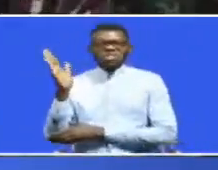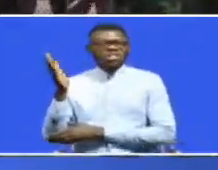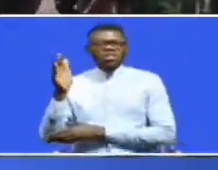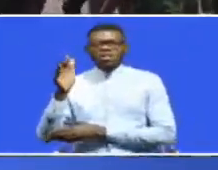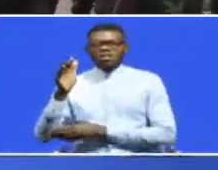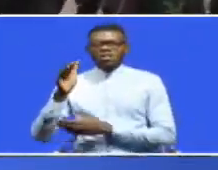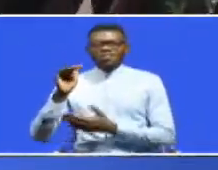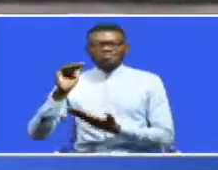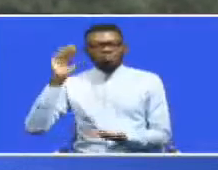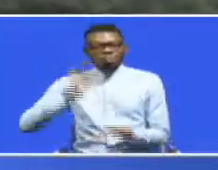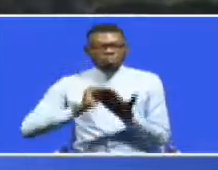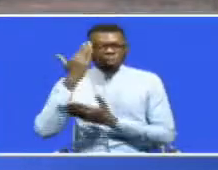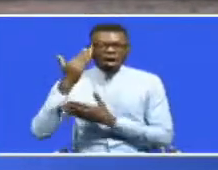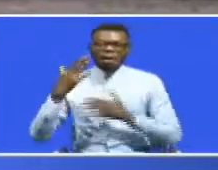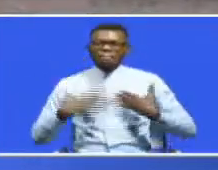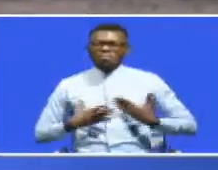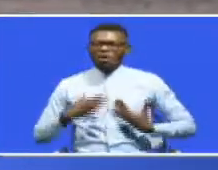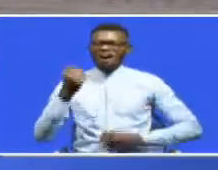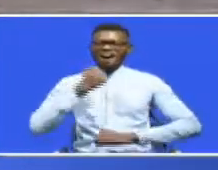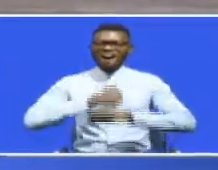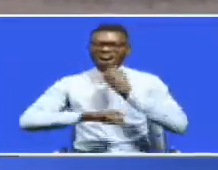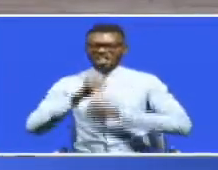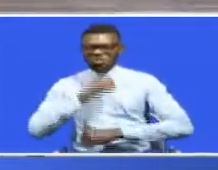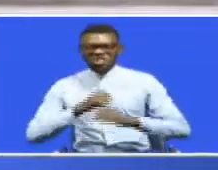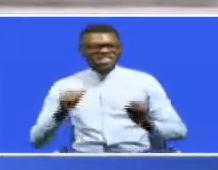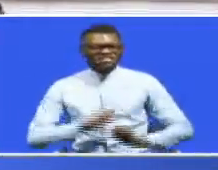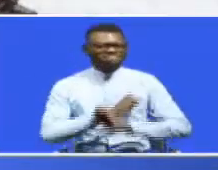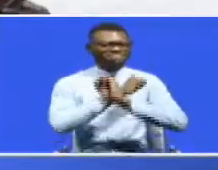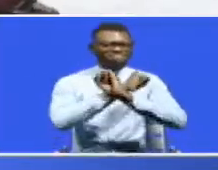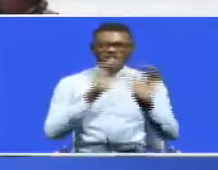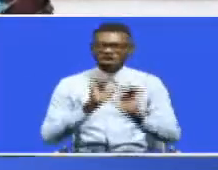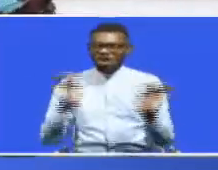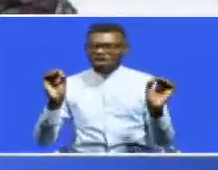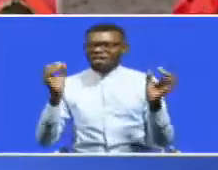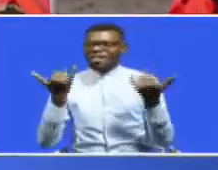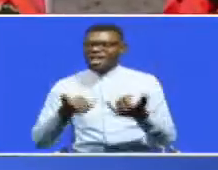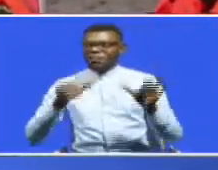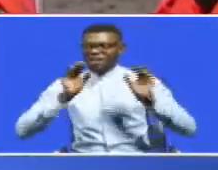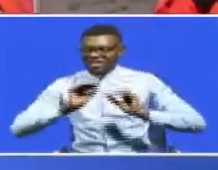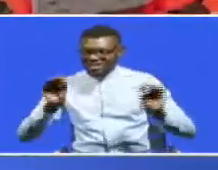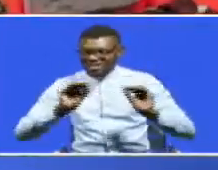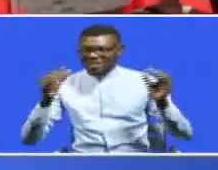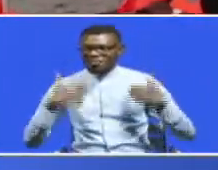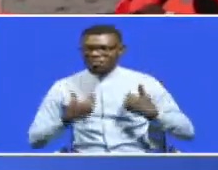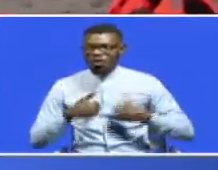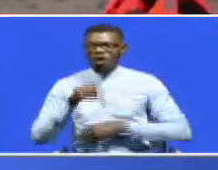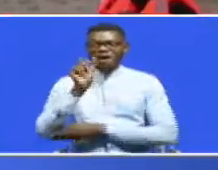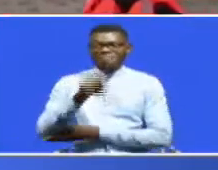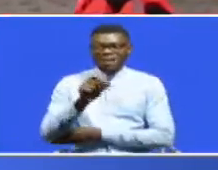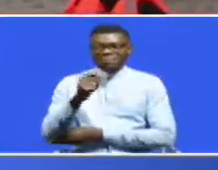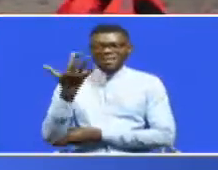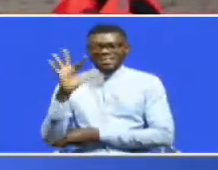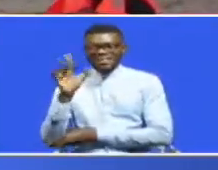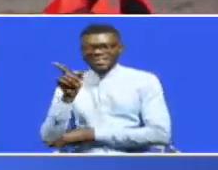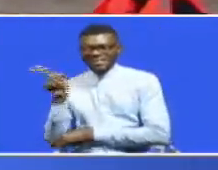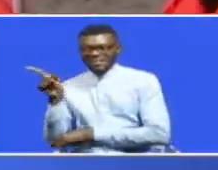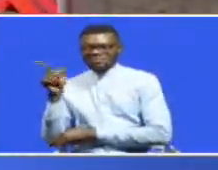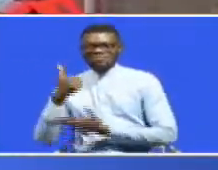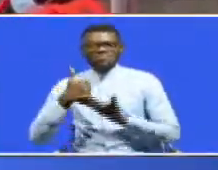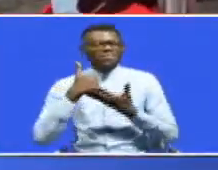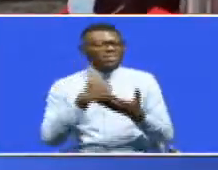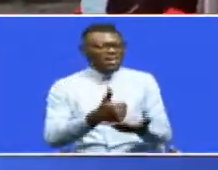kutokana na shughuli za binadamu. Kwa sasa, hamasisho na shughuli za upanzi wa mikoko ni njia zilizowekwa